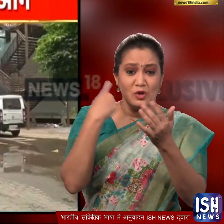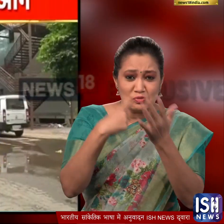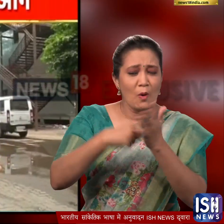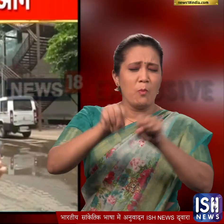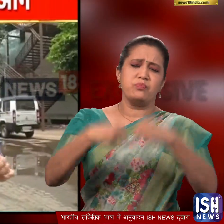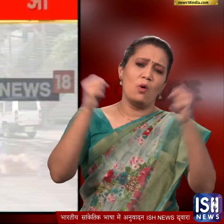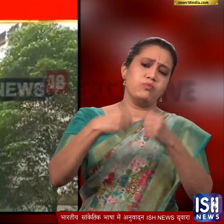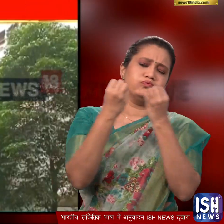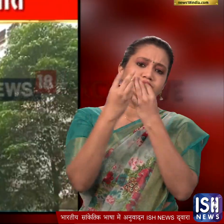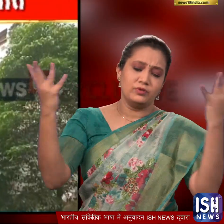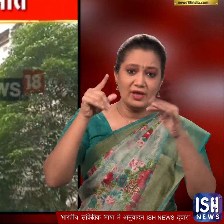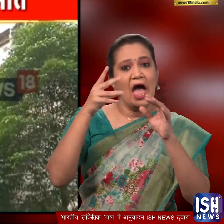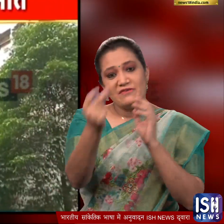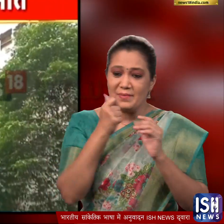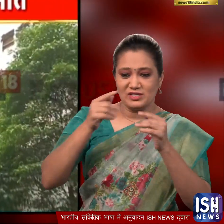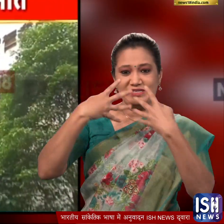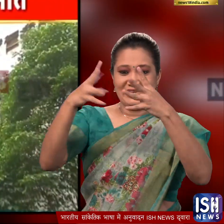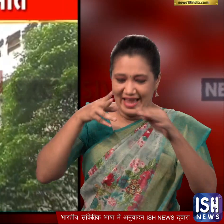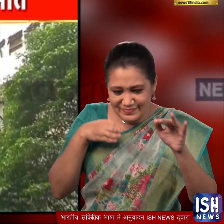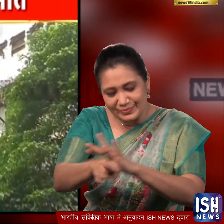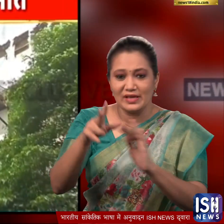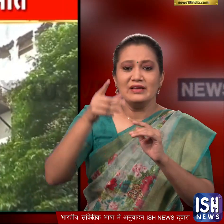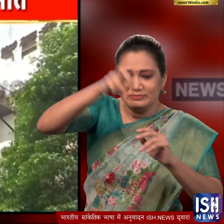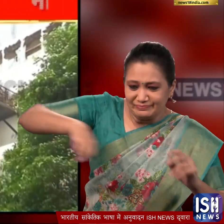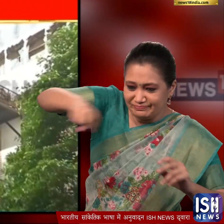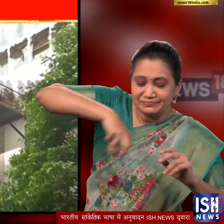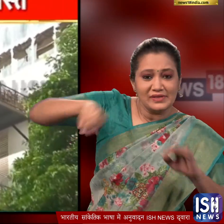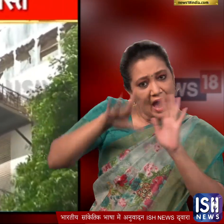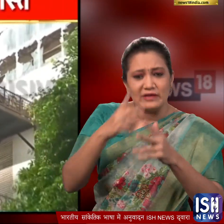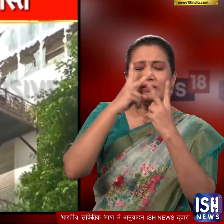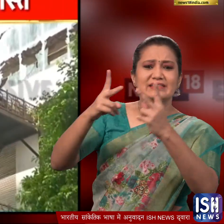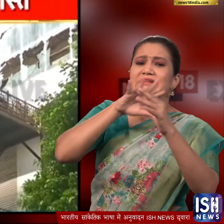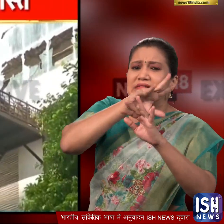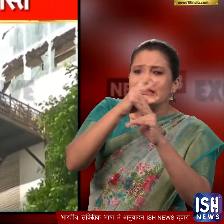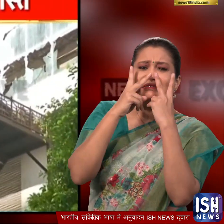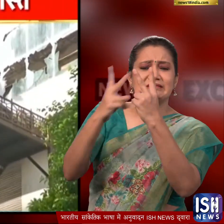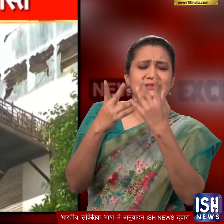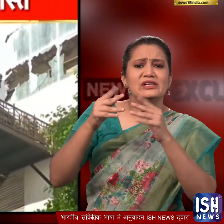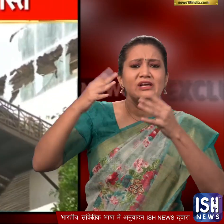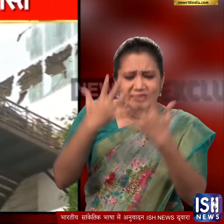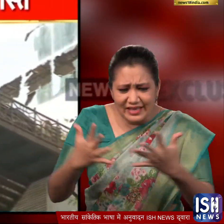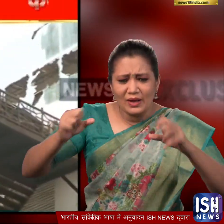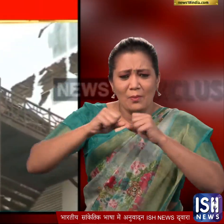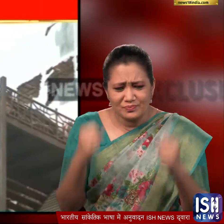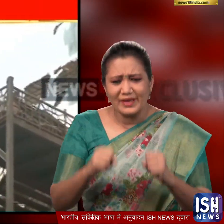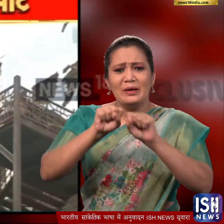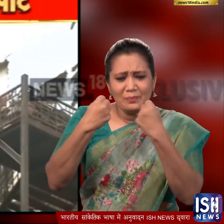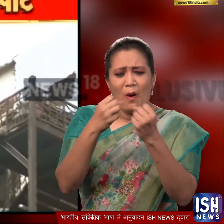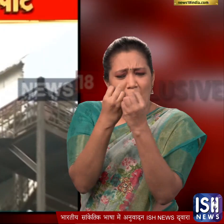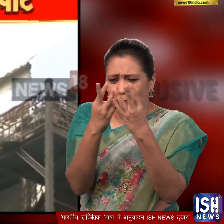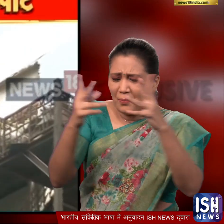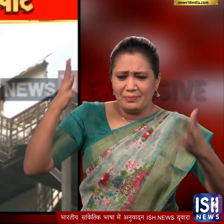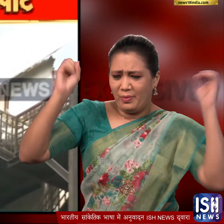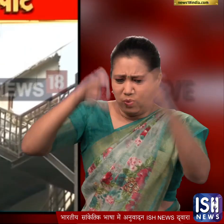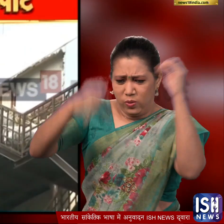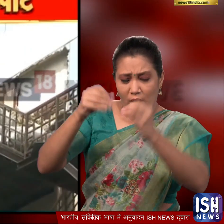की धज्जियां उड़ाई गई हैं। जो इमरजेंसी गेट है वो पूरी तरीके से, जो सीढ़ियां हैं वो कचरे, फर्नीचर और टूटे फूटे